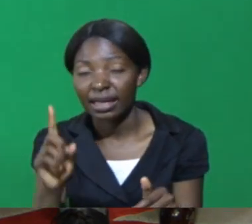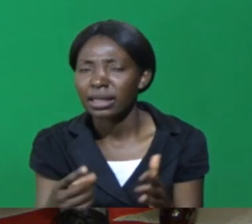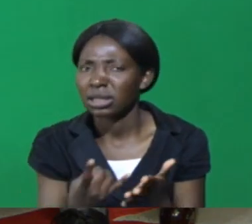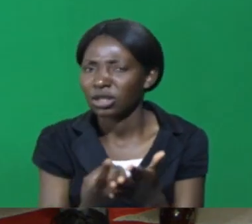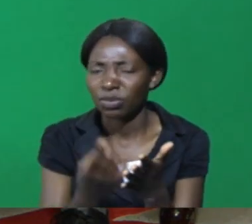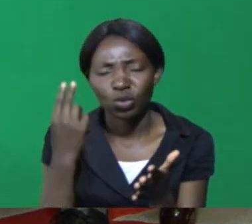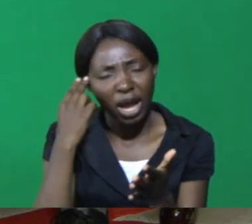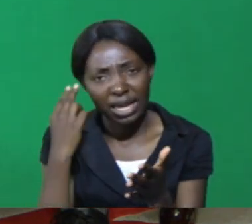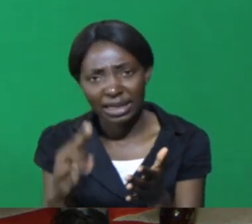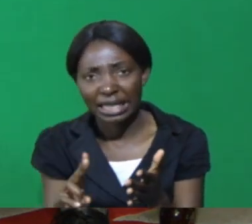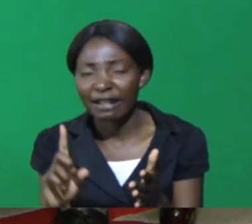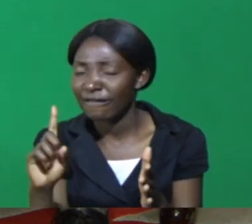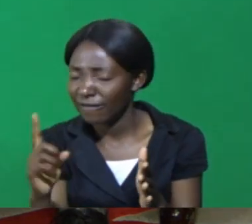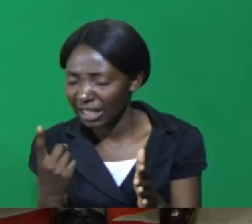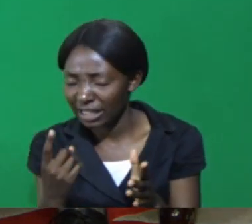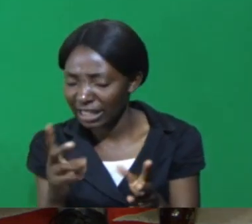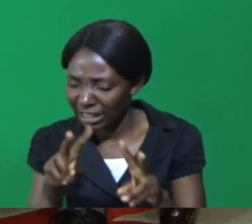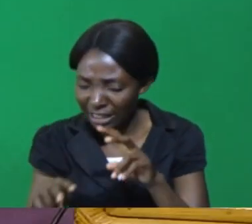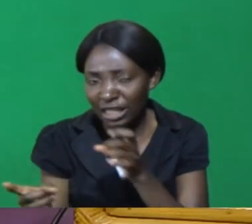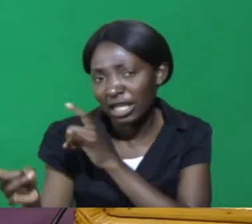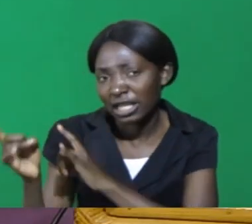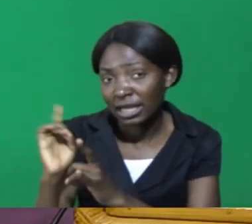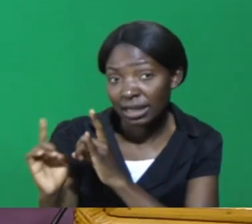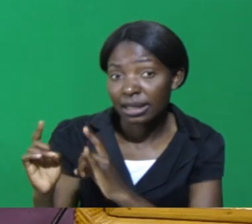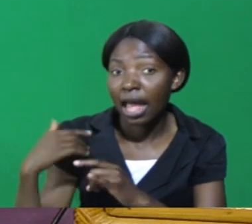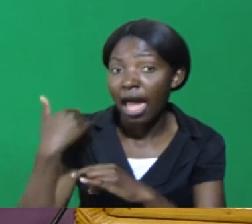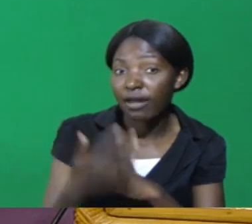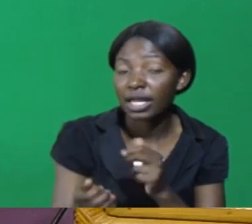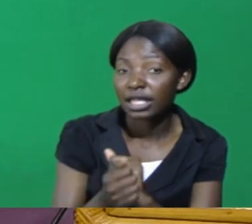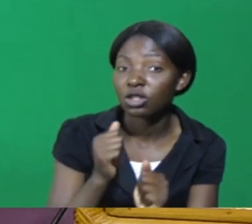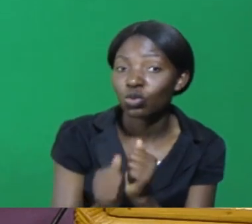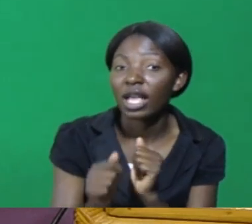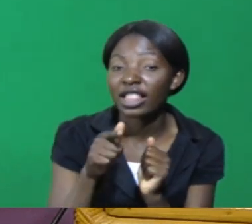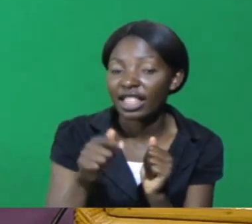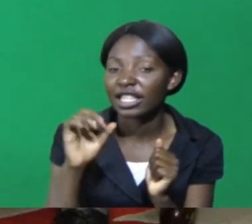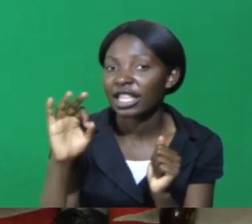mumuzive. Munodzokera munhoroondo kuti mushure mekuparadza madzimambo matatu